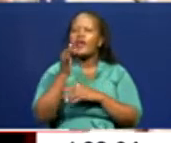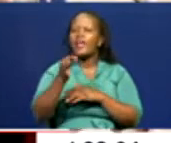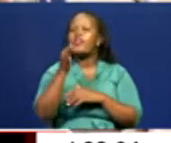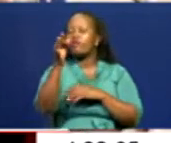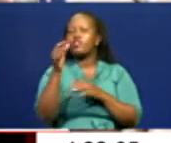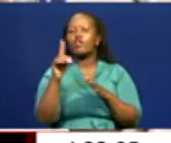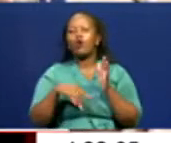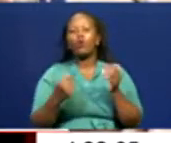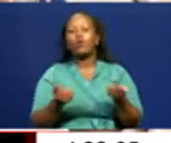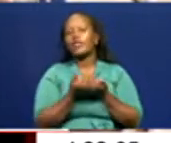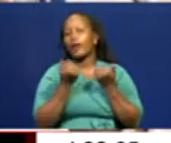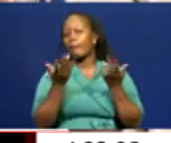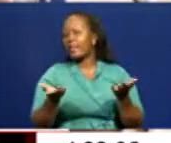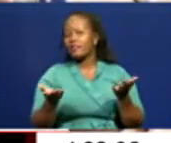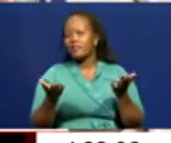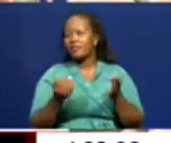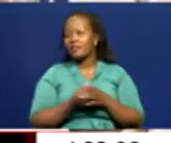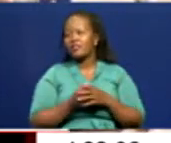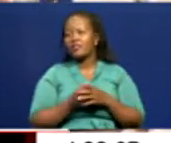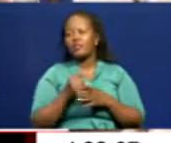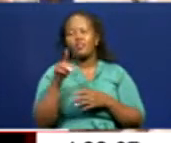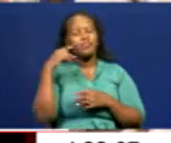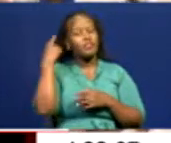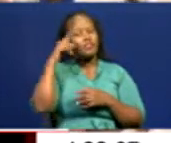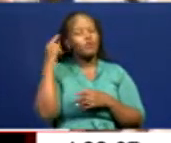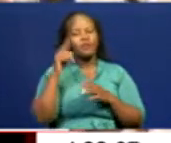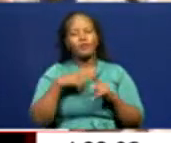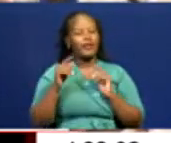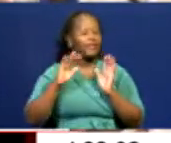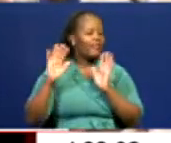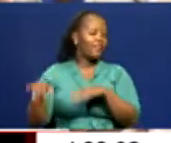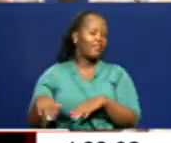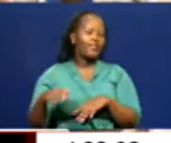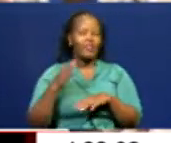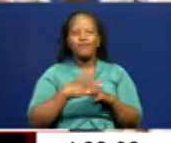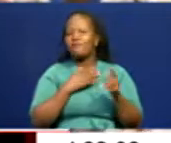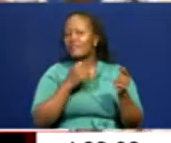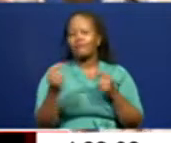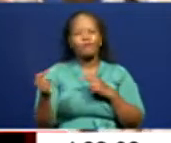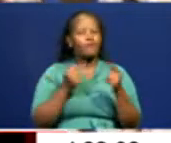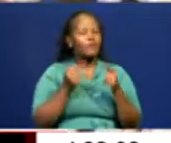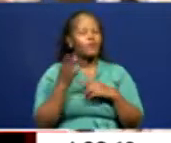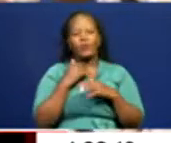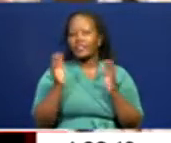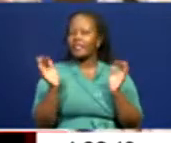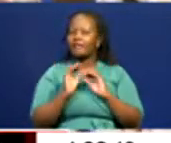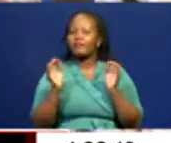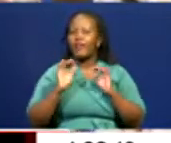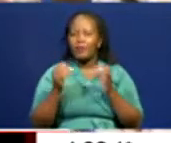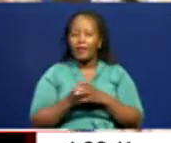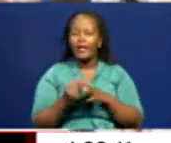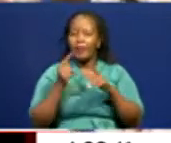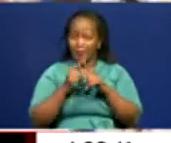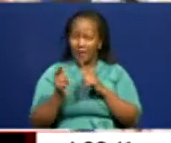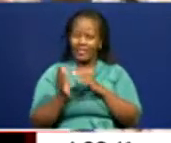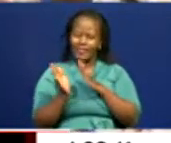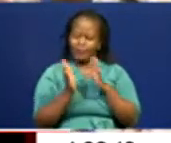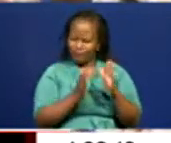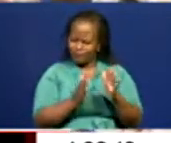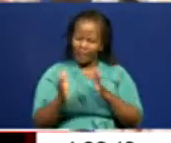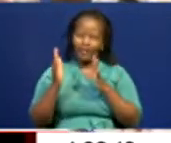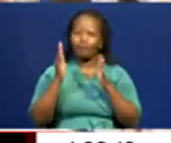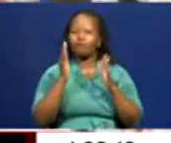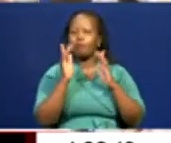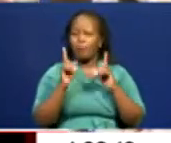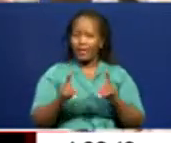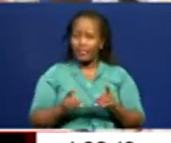si unaona ni mambo ya upuzi. Lakini sawa, sitaki kukombana na watu, lakini kwa mpango. Hii